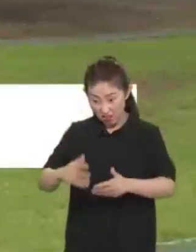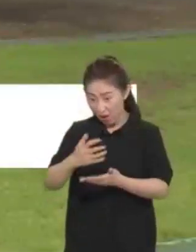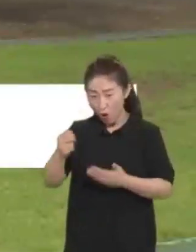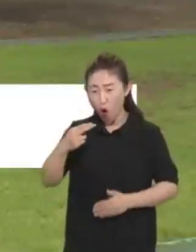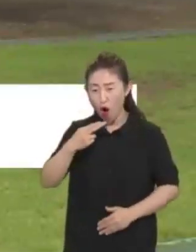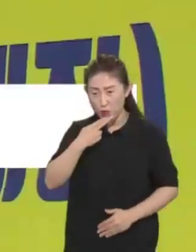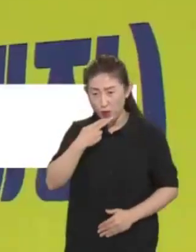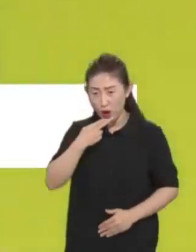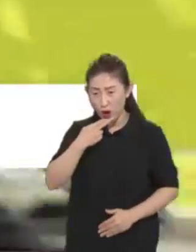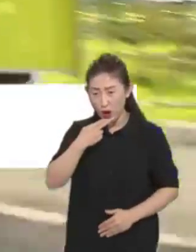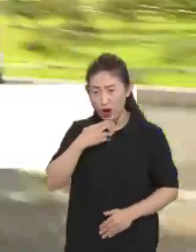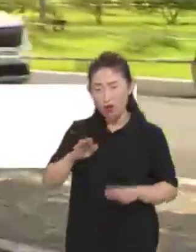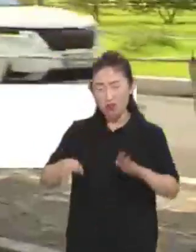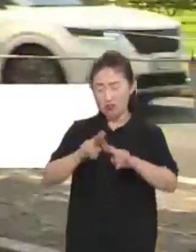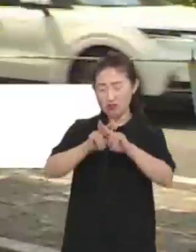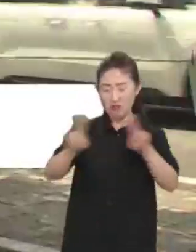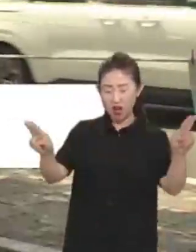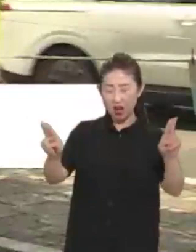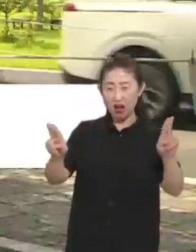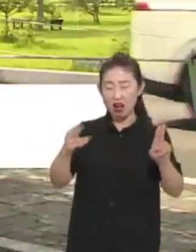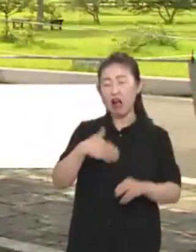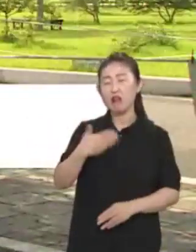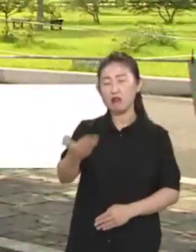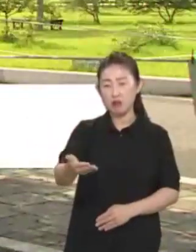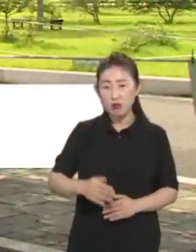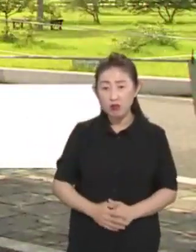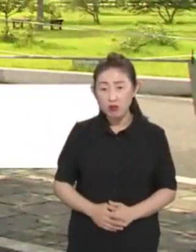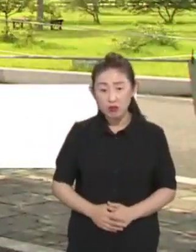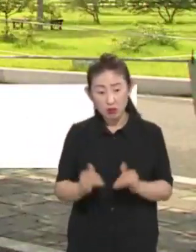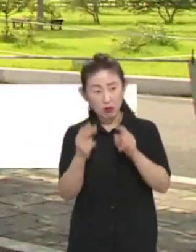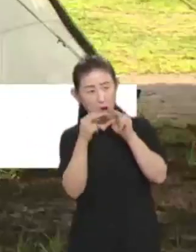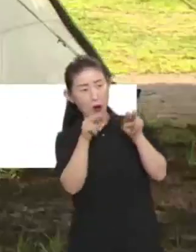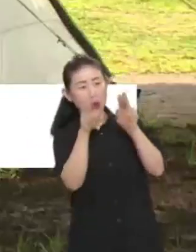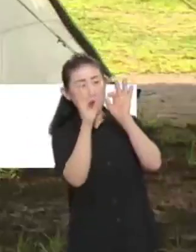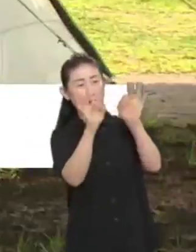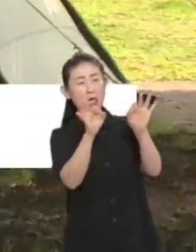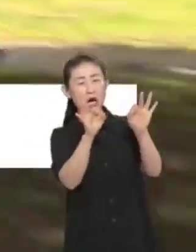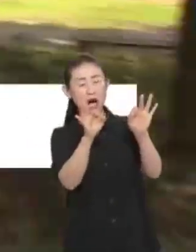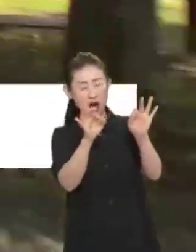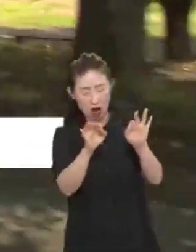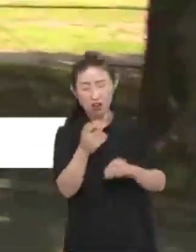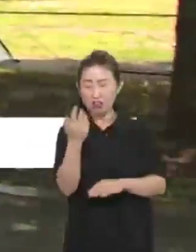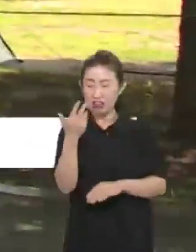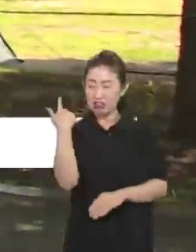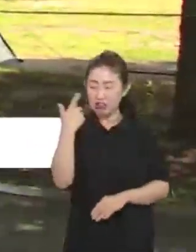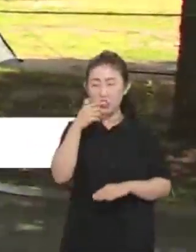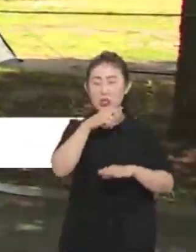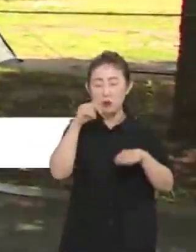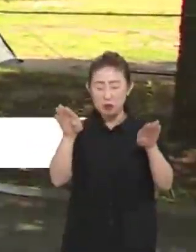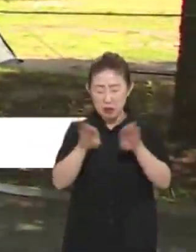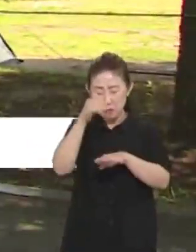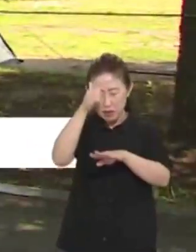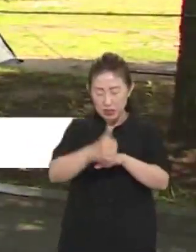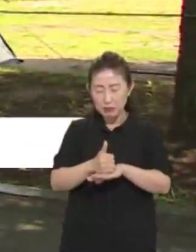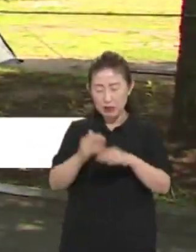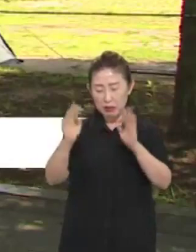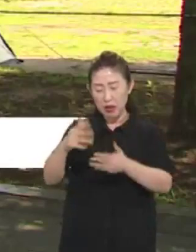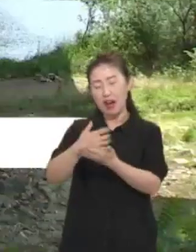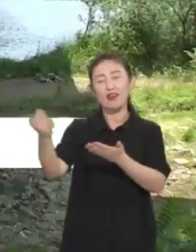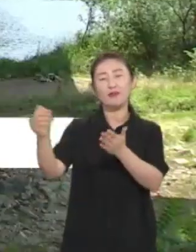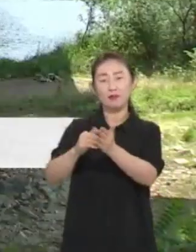자치 개정하지 않는다는 안내를 했습니다. 사람들도 그 내용을 보고 전번 주 일요일 날 마지막 한 동 남은 것마저 철거를